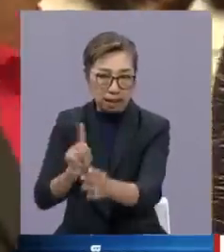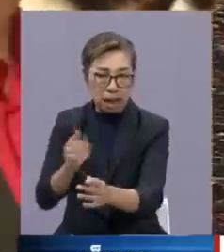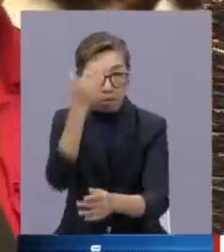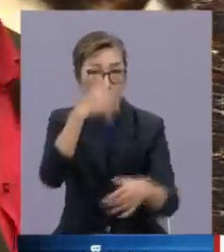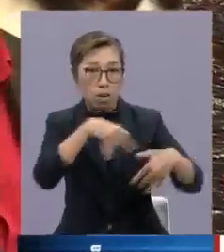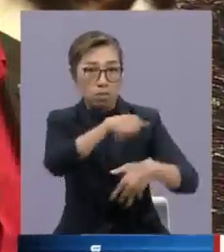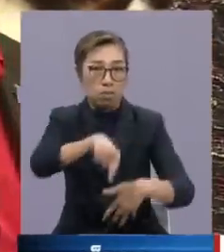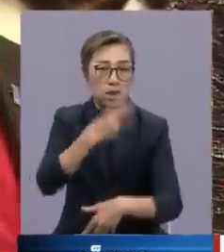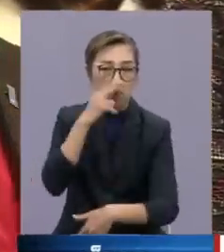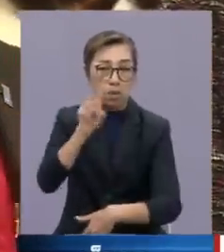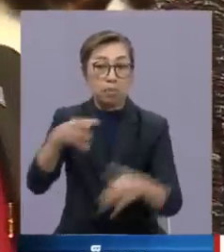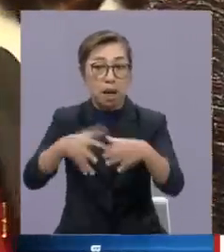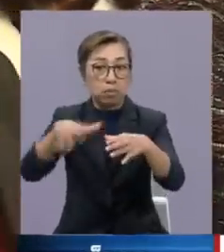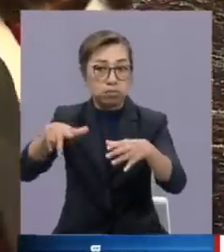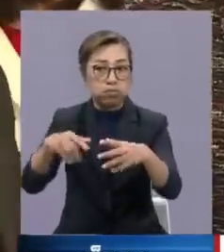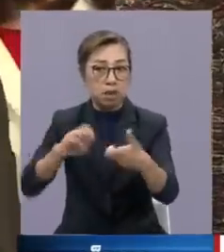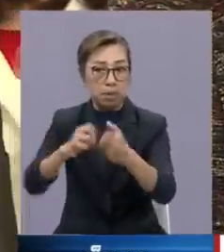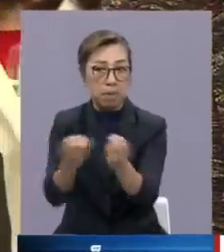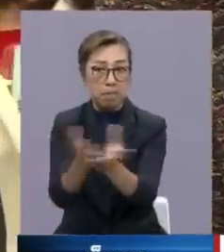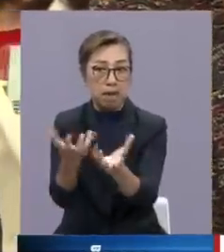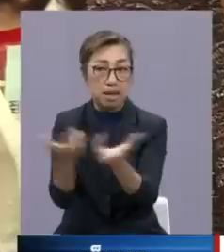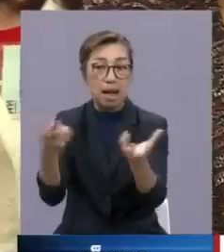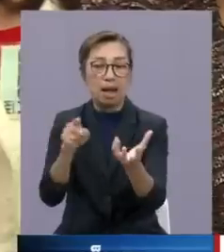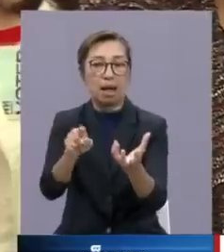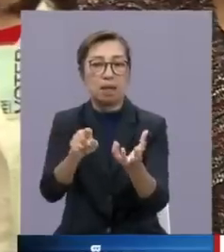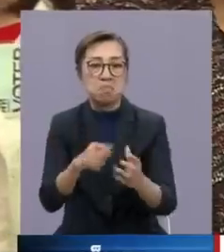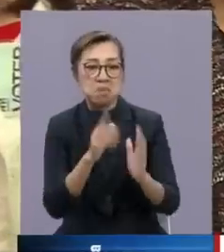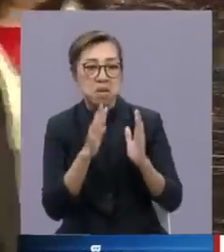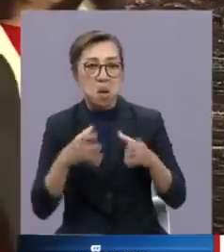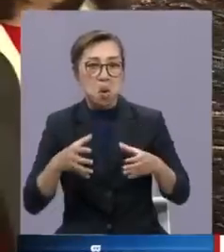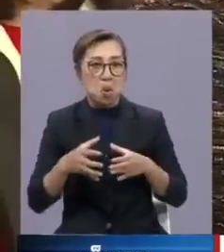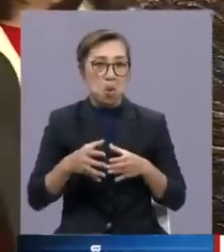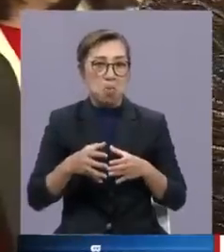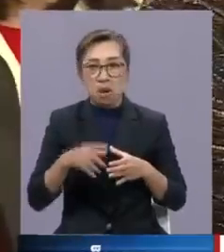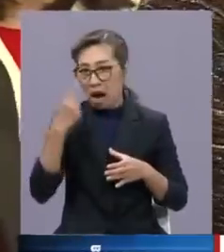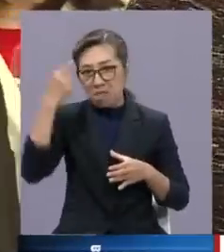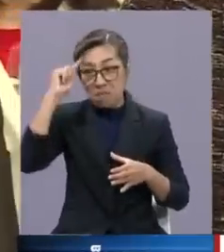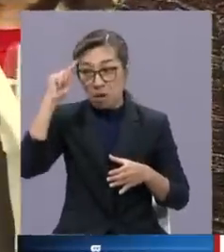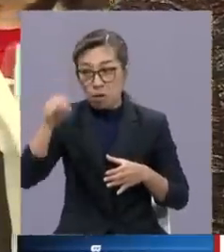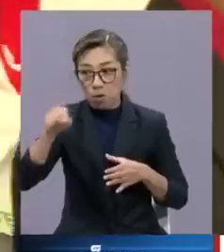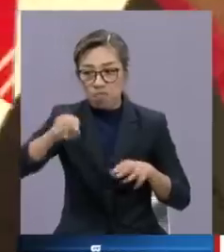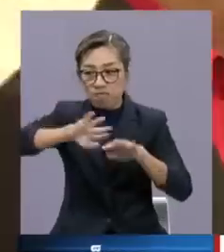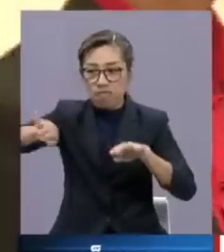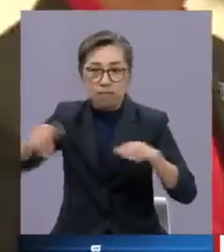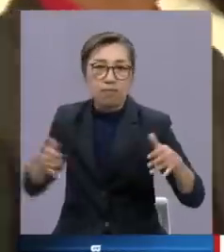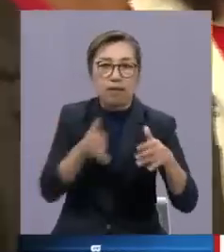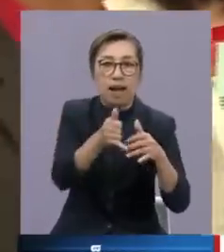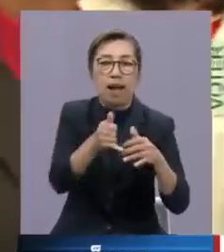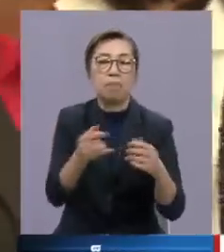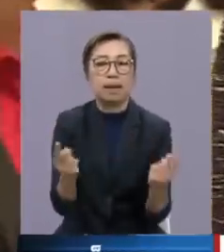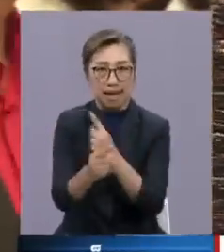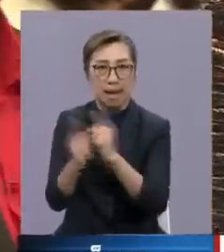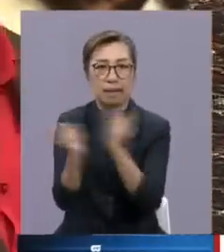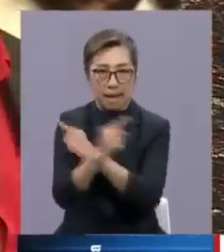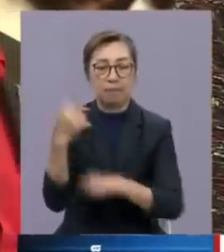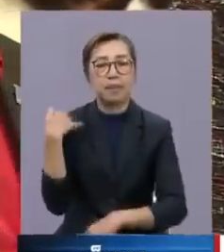าว่าเมื่อใดที่เพื่อไทยแตกกันเองก็อาจจะเข้าทางมือมืดจ้องเข้ามาเสียบหลังจากที่เคยเสี้ยมเนี่ยนะครับแล้วที่ส